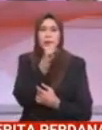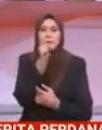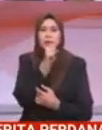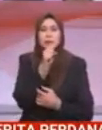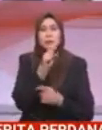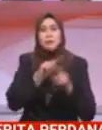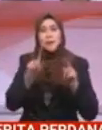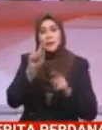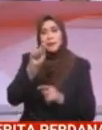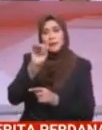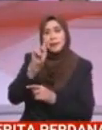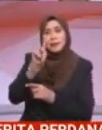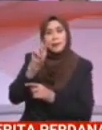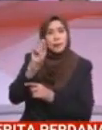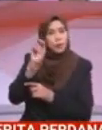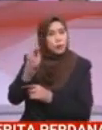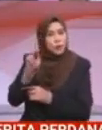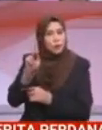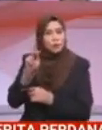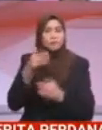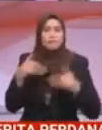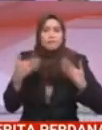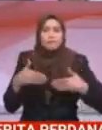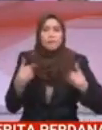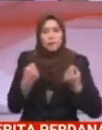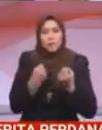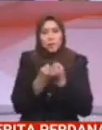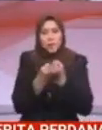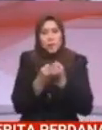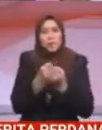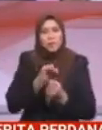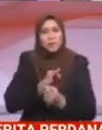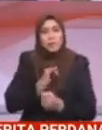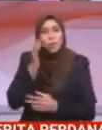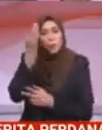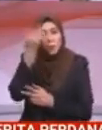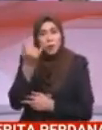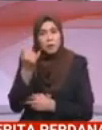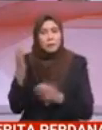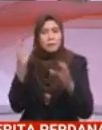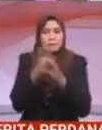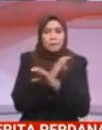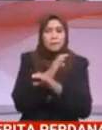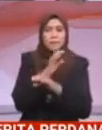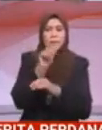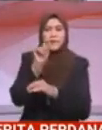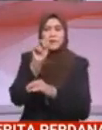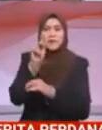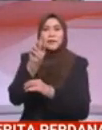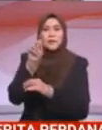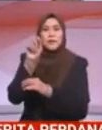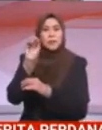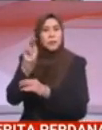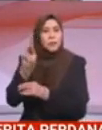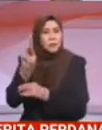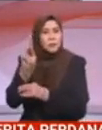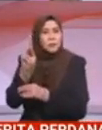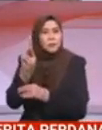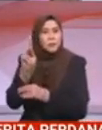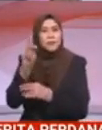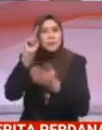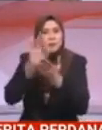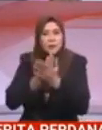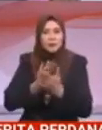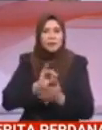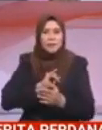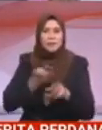dengan TikTok, saya sangat happy juga sebab TikTok sangat supportive. Kenapa kita dapat buat challenge dekat TikTok ni, sebab dia orang yang percaya dekat